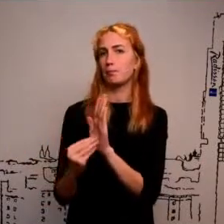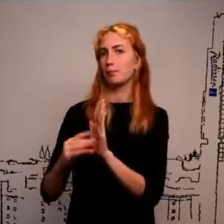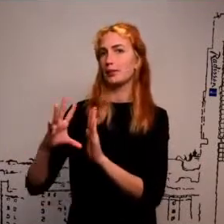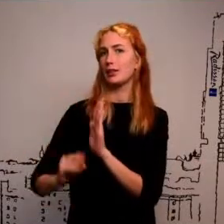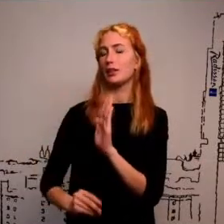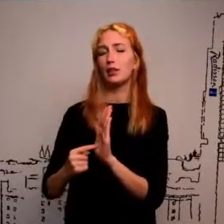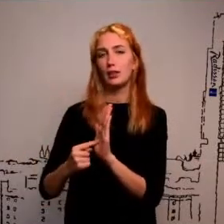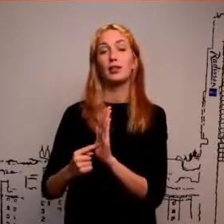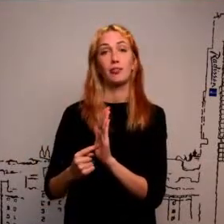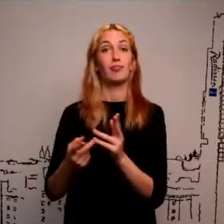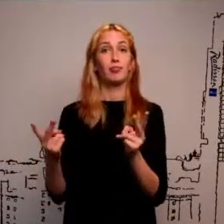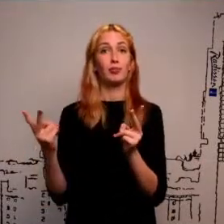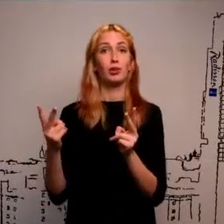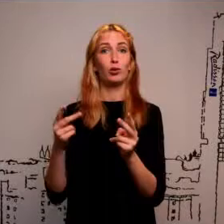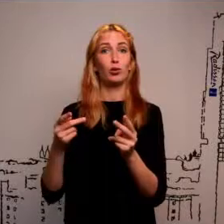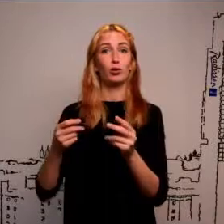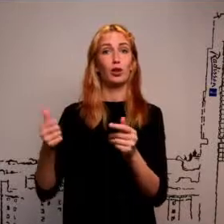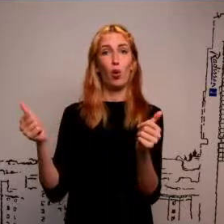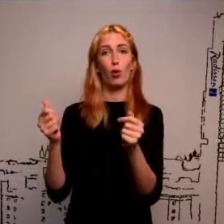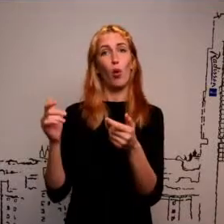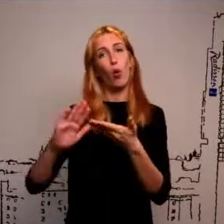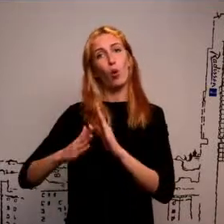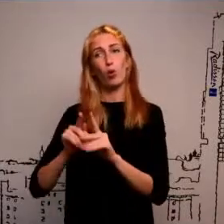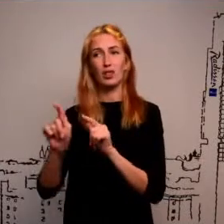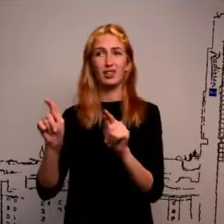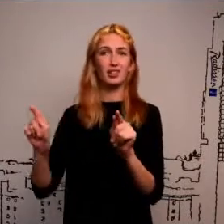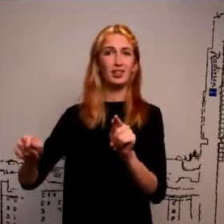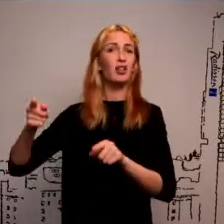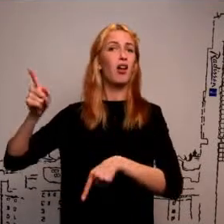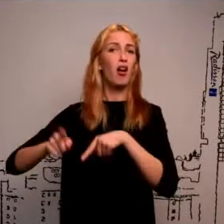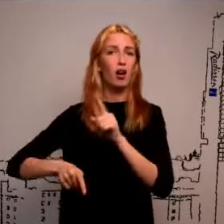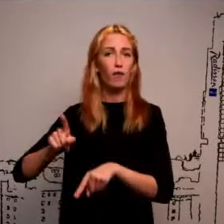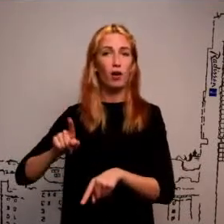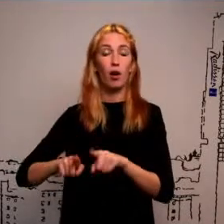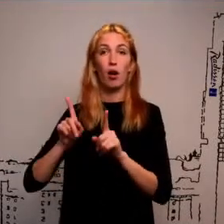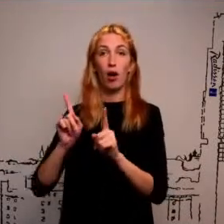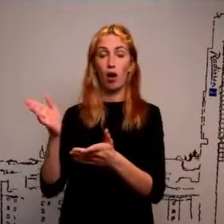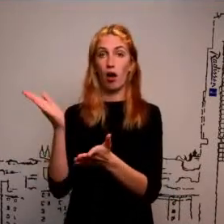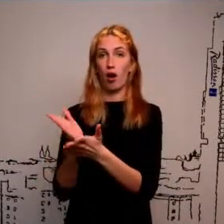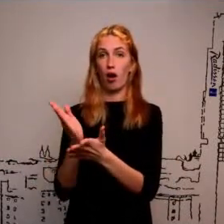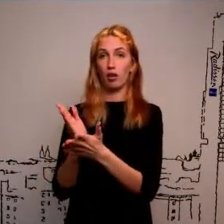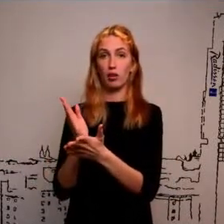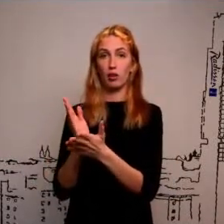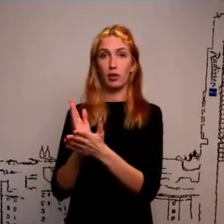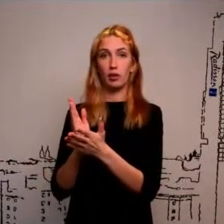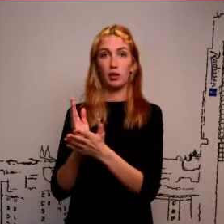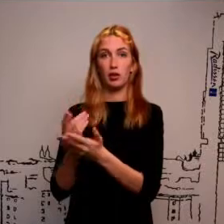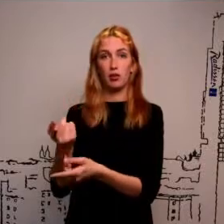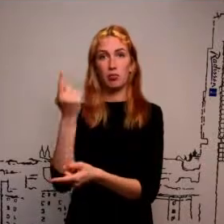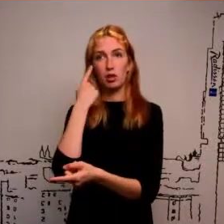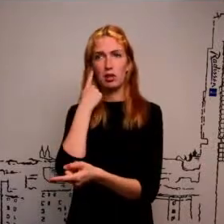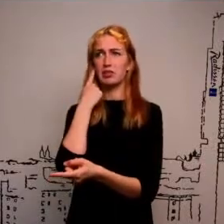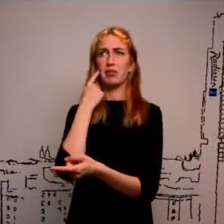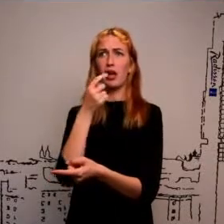sellised juhtumeid on olnud harva, aga igakord, kui ma mõtlen, et sellised asju ei ole väga